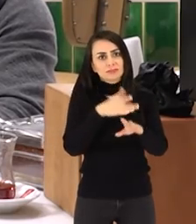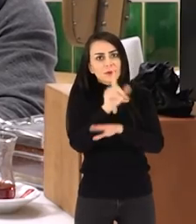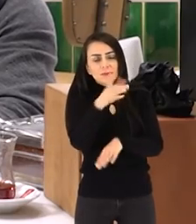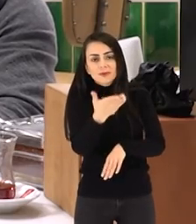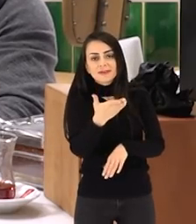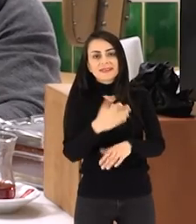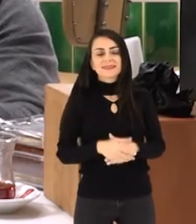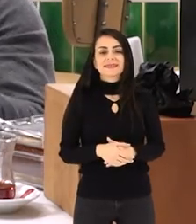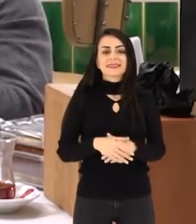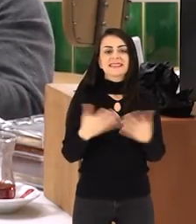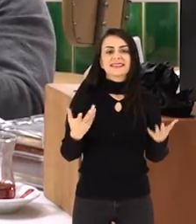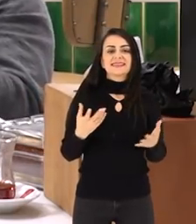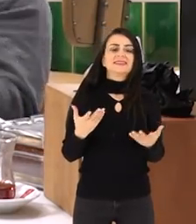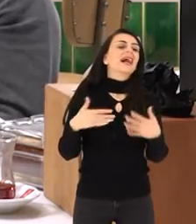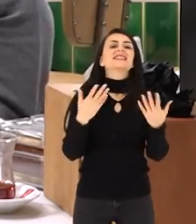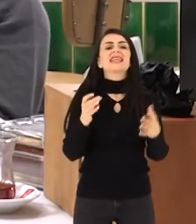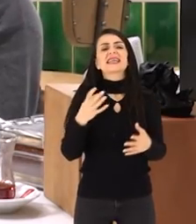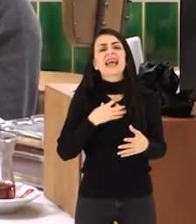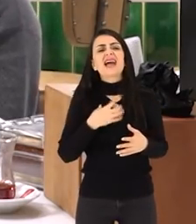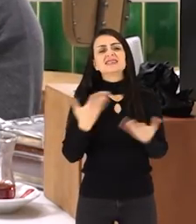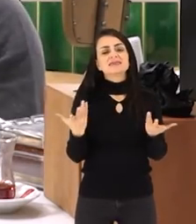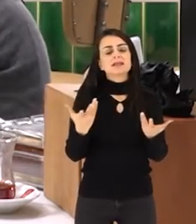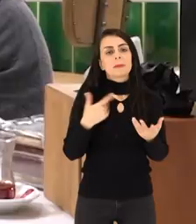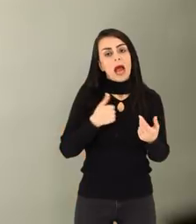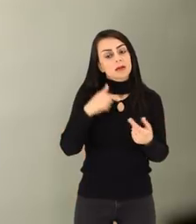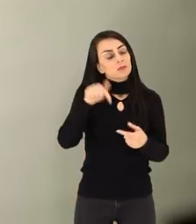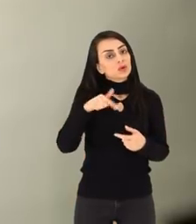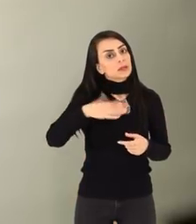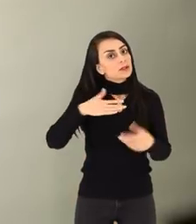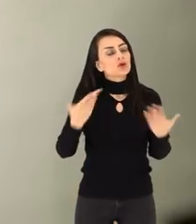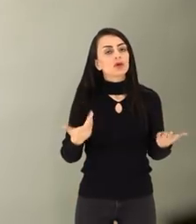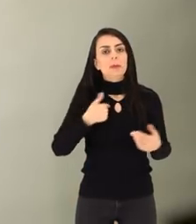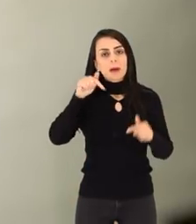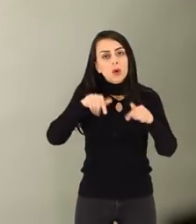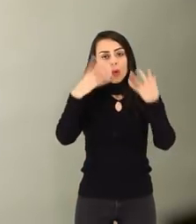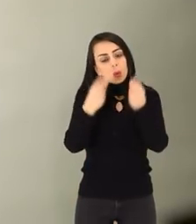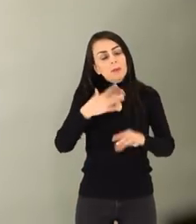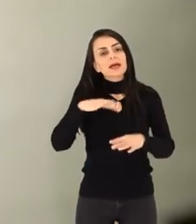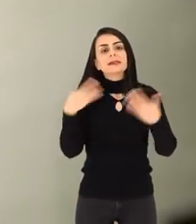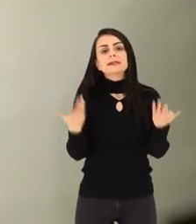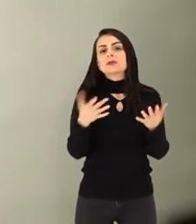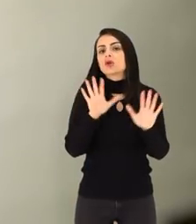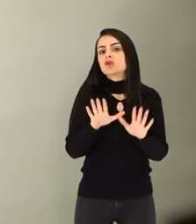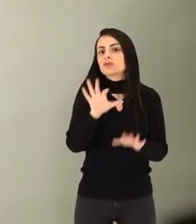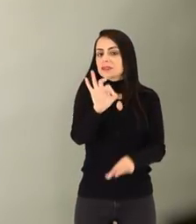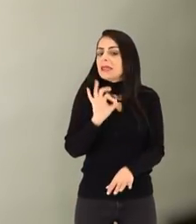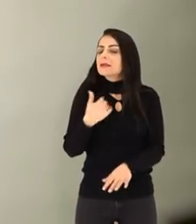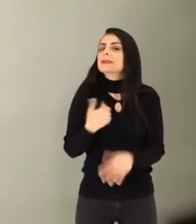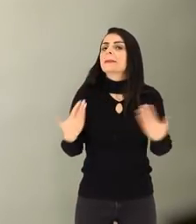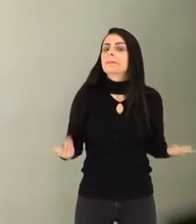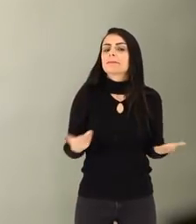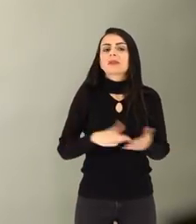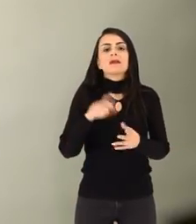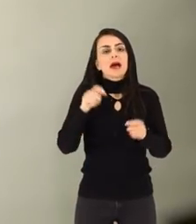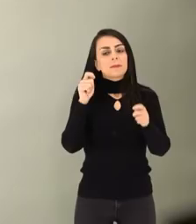mi yani? Sen de korunaklı olmayı tercih ediyorum. Etmez olur muyum? Tabii ki. Yani bu aynı zamanda da tercih. Hem böyle